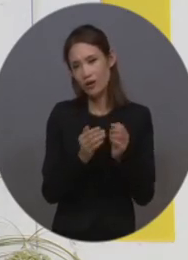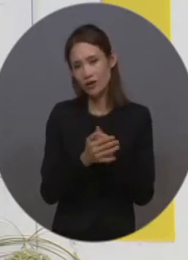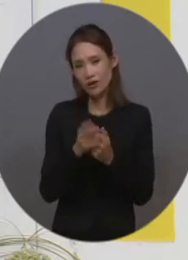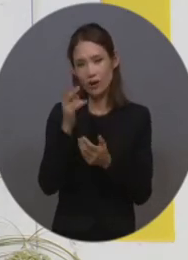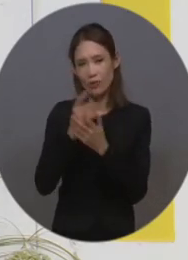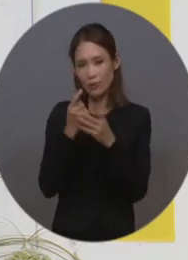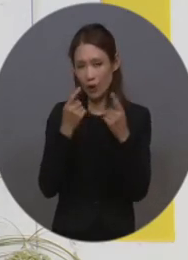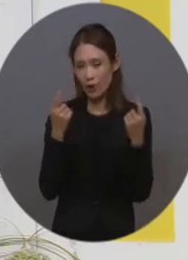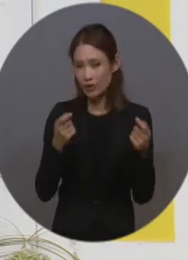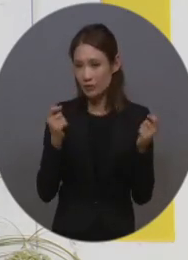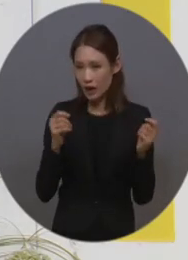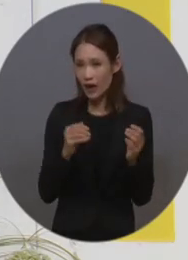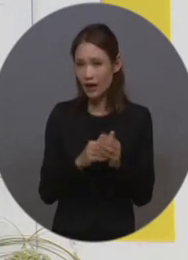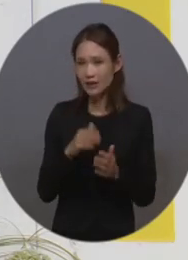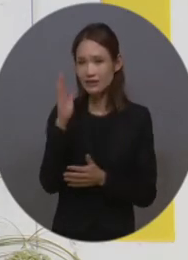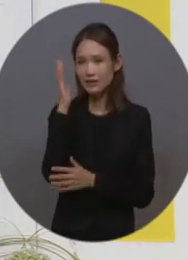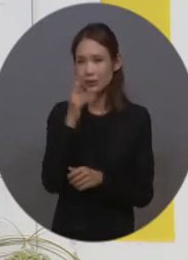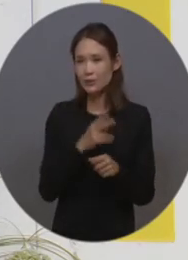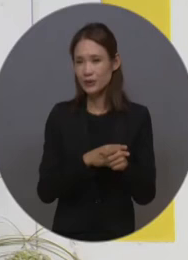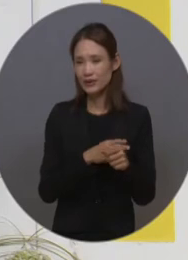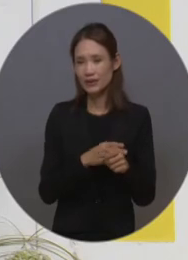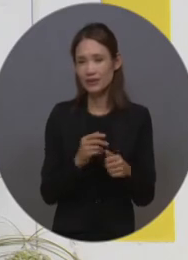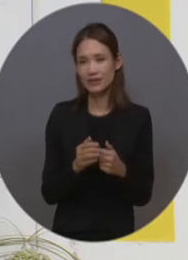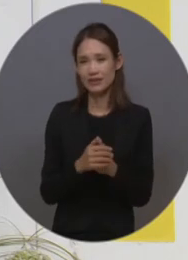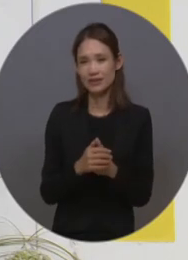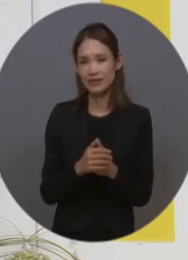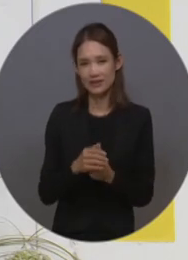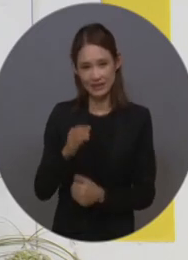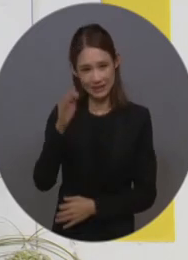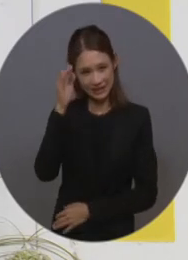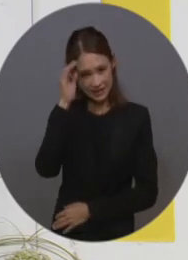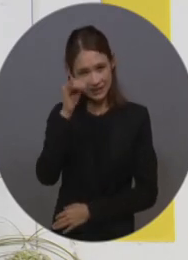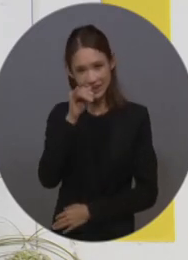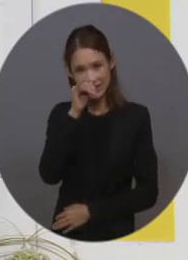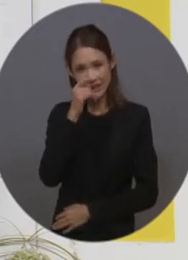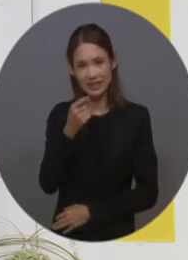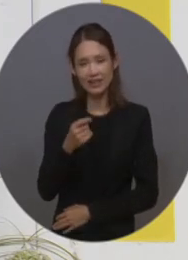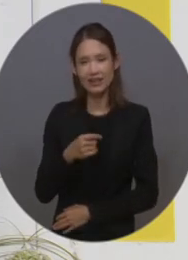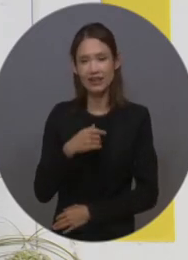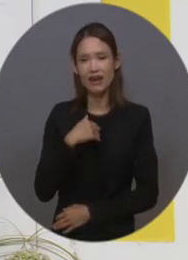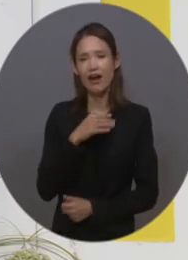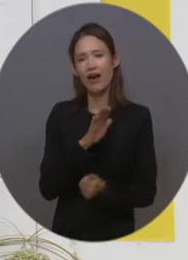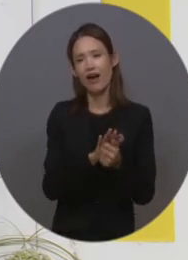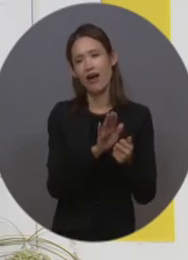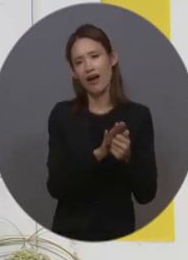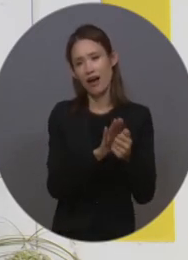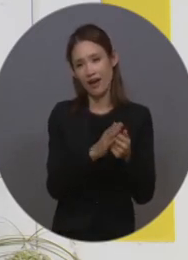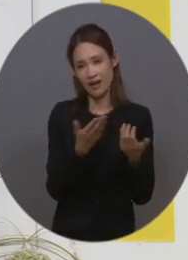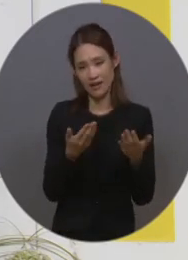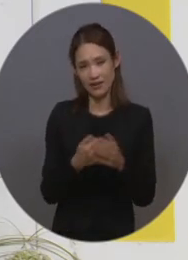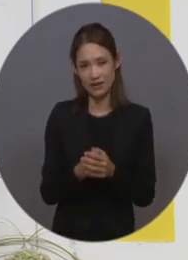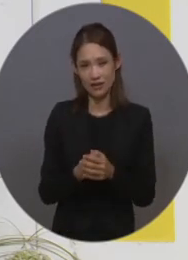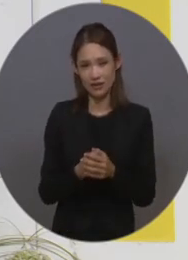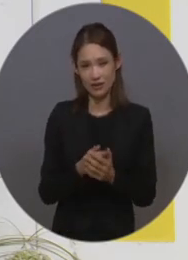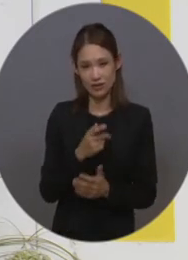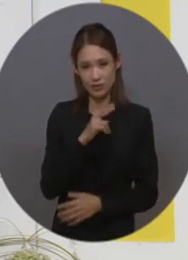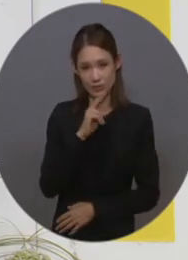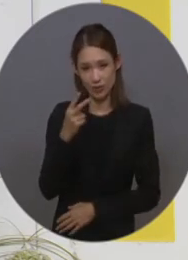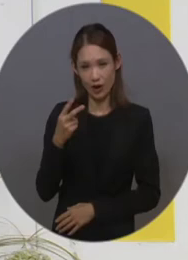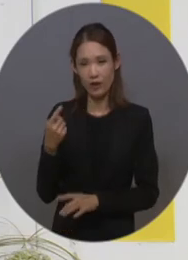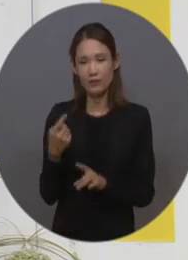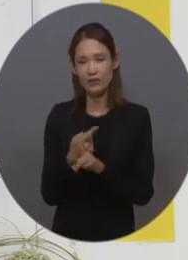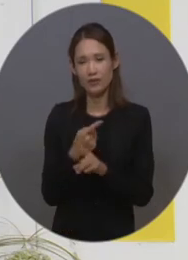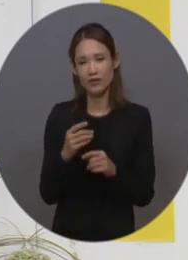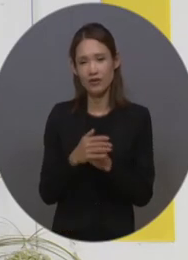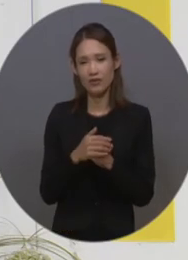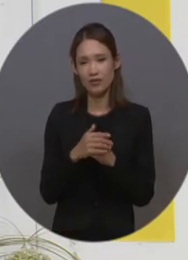나오신 분이거든요, 교장 선생님이. 네. 그래서 기대치가 있었던 것 같아요. 네, 그래서 제가 때를 써서 문과로 바꿔서 법대를 네. 가게 된 거예요.